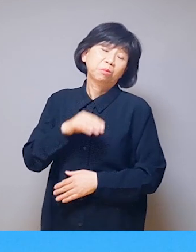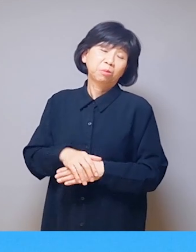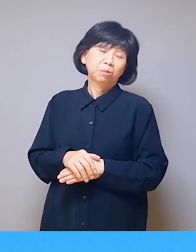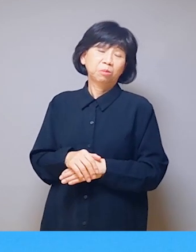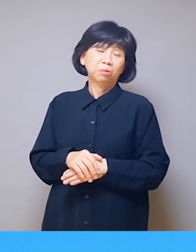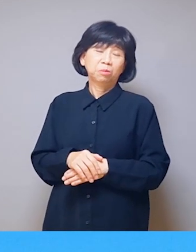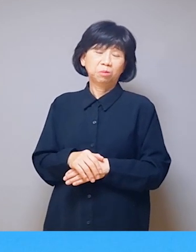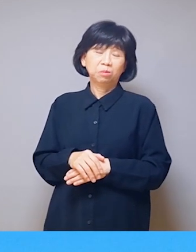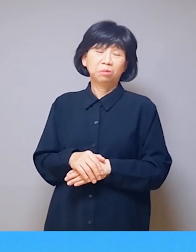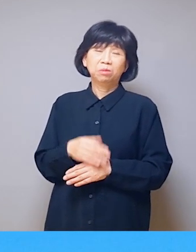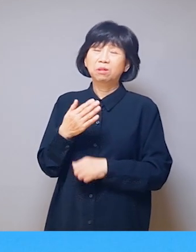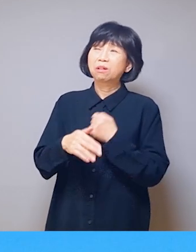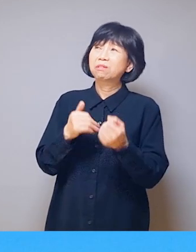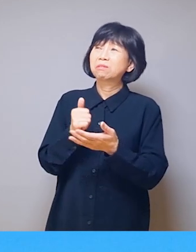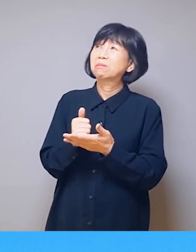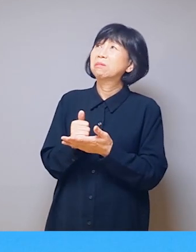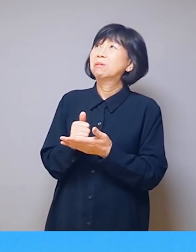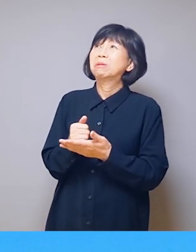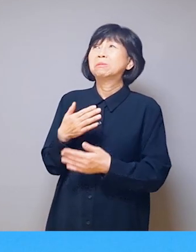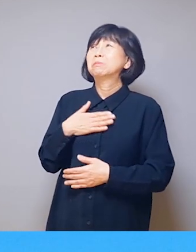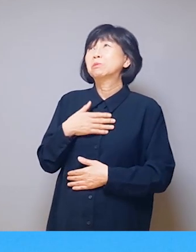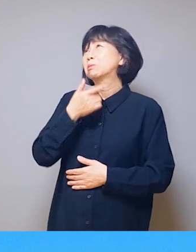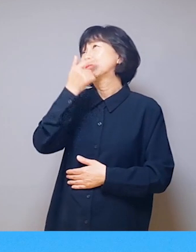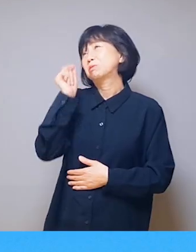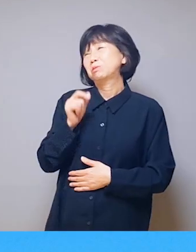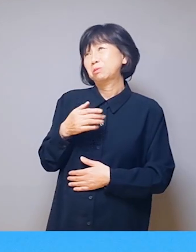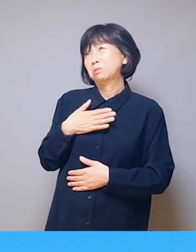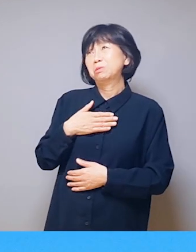하나님, 제가 못하겠어요. 제가 부족해요.